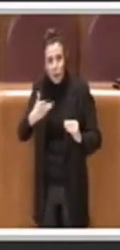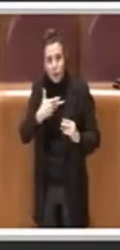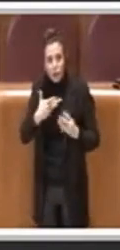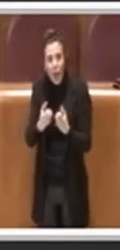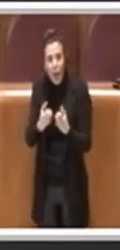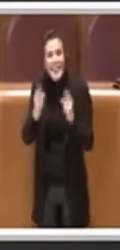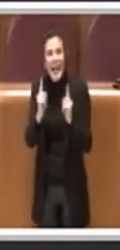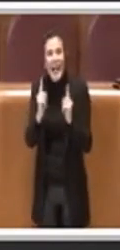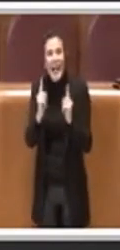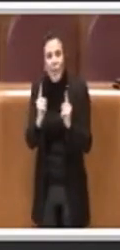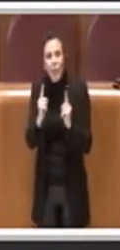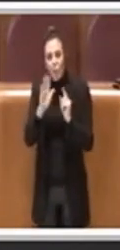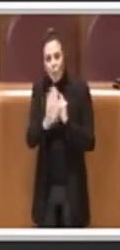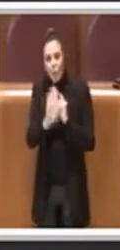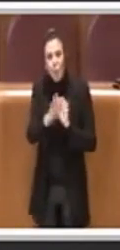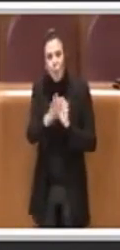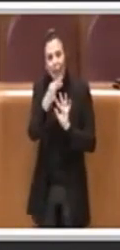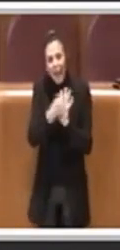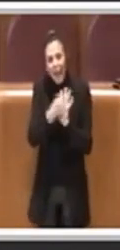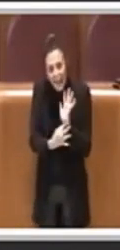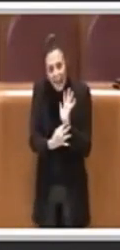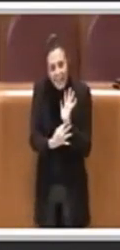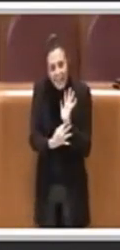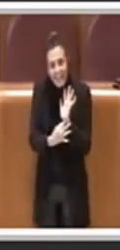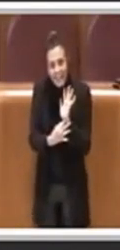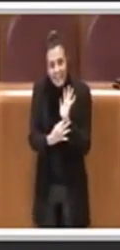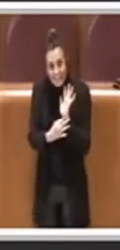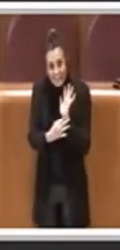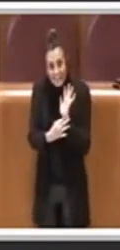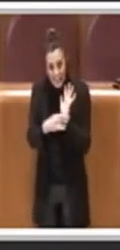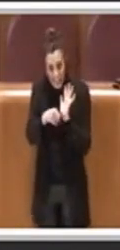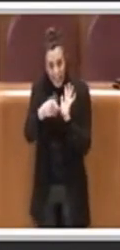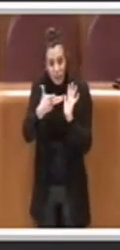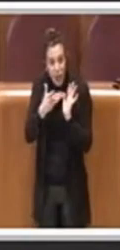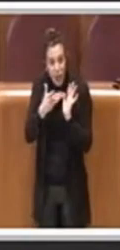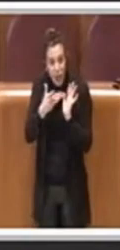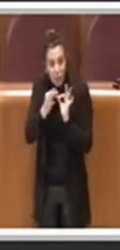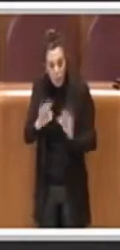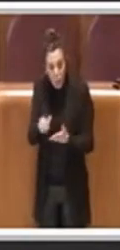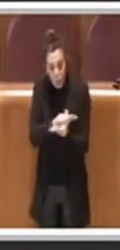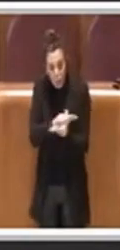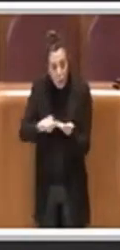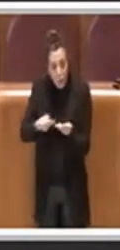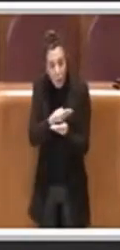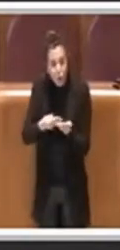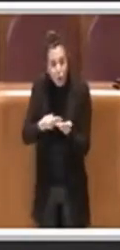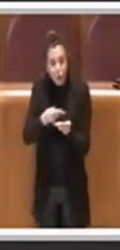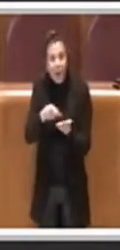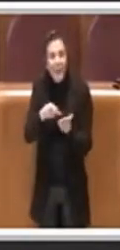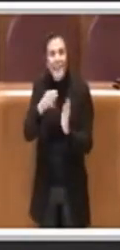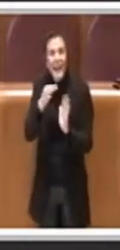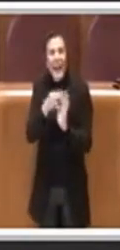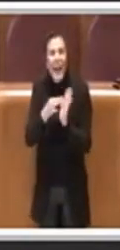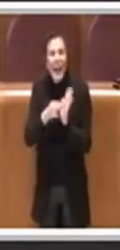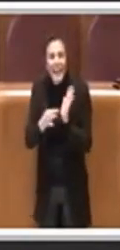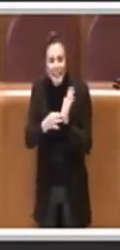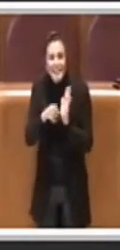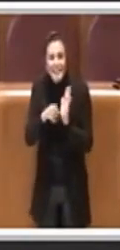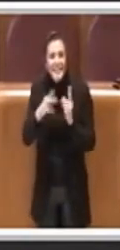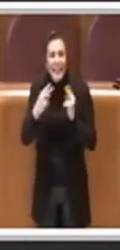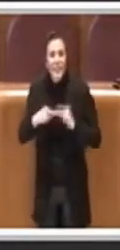loro natura con delle caratteristiche possono avere anche inserite già in fase progettuale le caratteristiche che determinano la vita